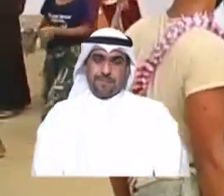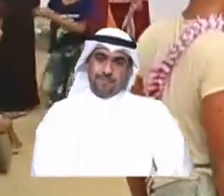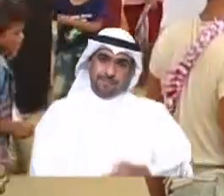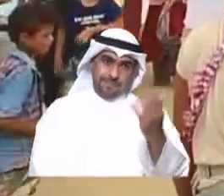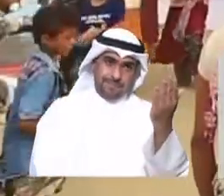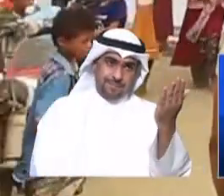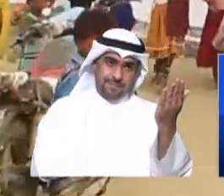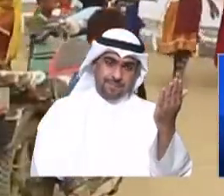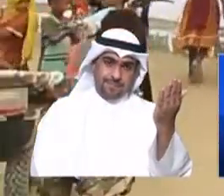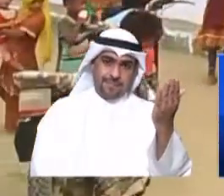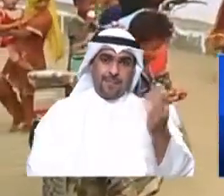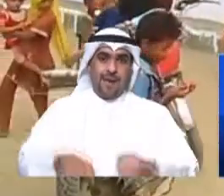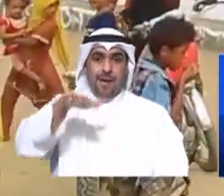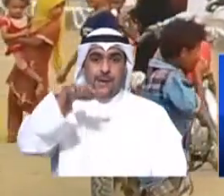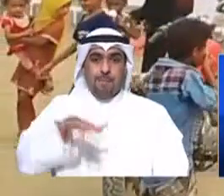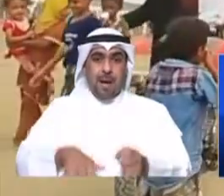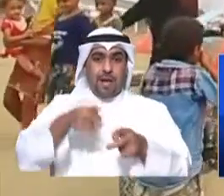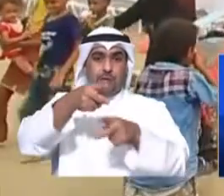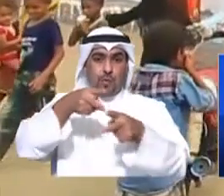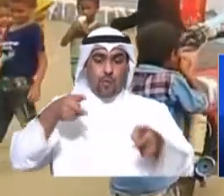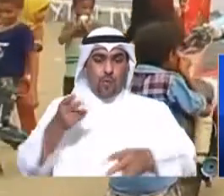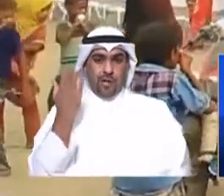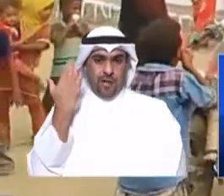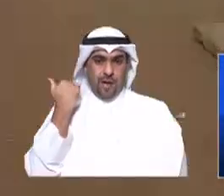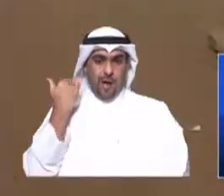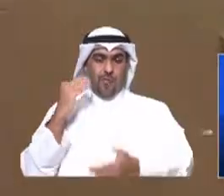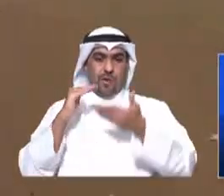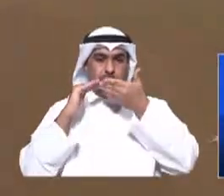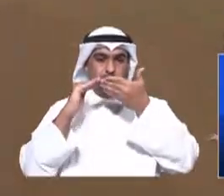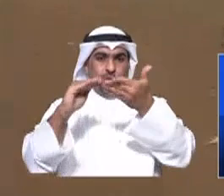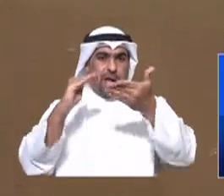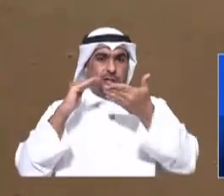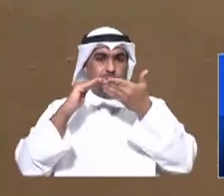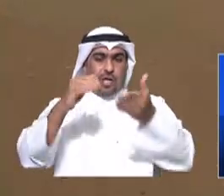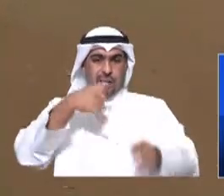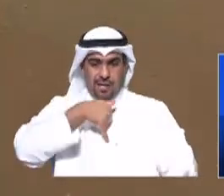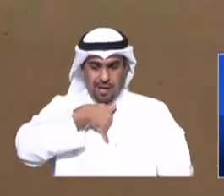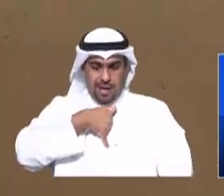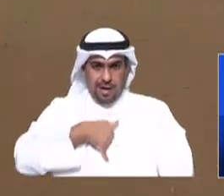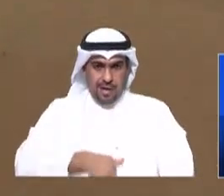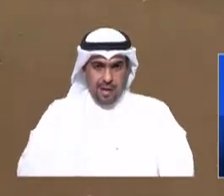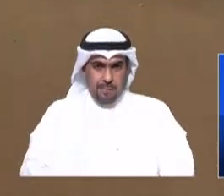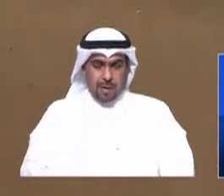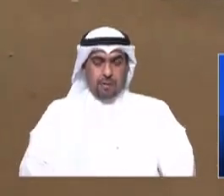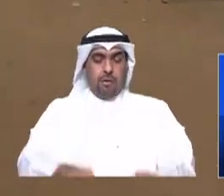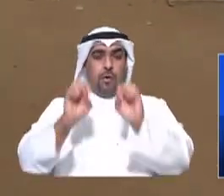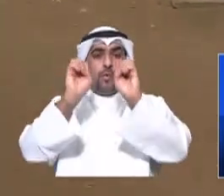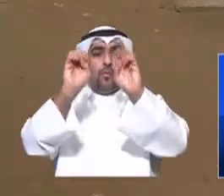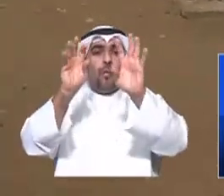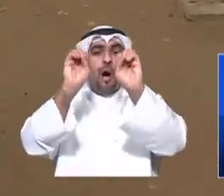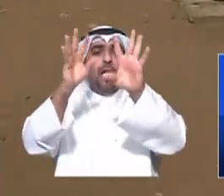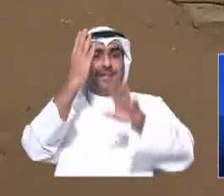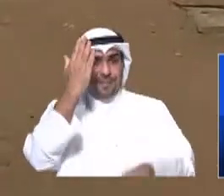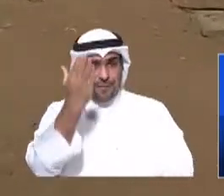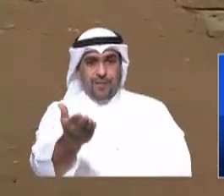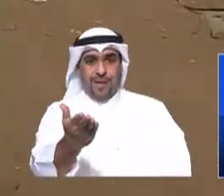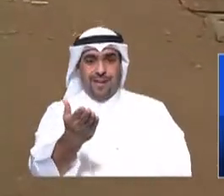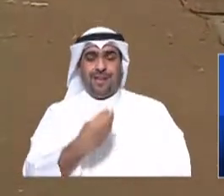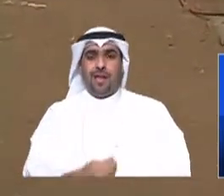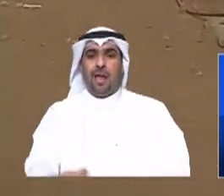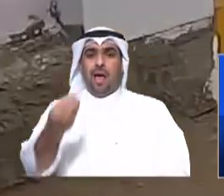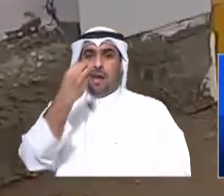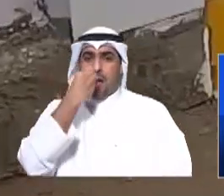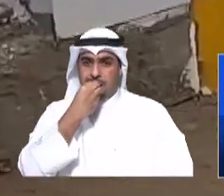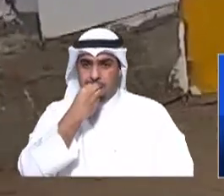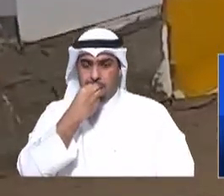تتعدد أوجه الدعم الكويتي السخي لليمنيين ابتداء من توفير الغذاء والإيواء للنازحين